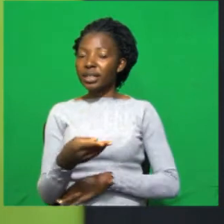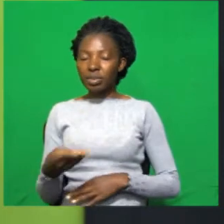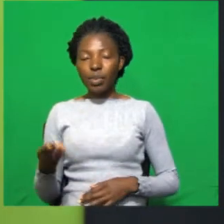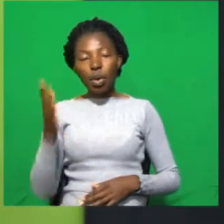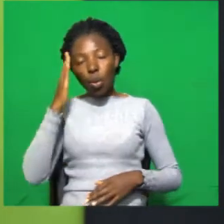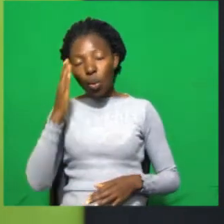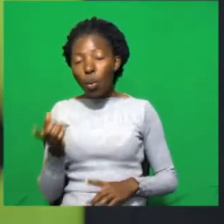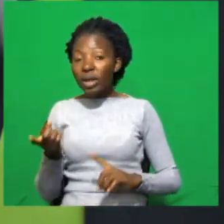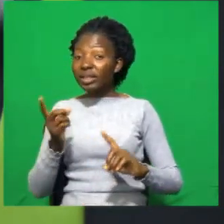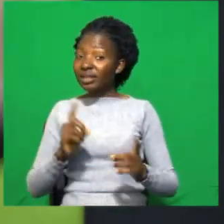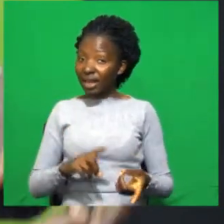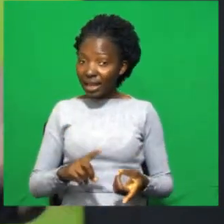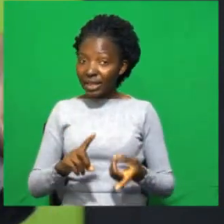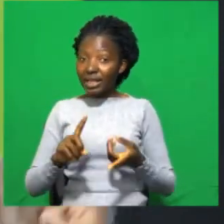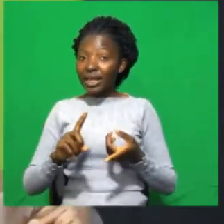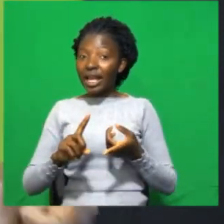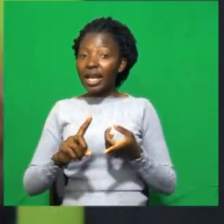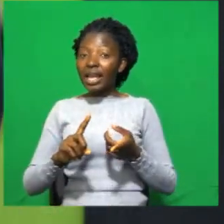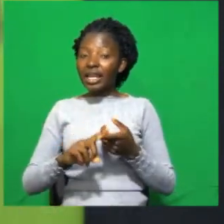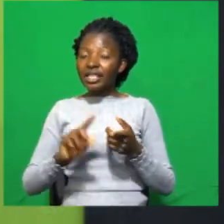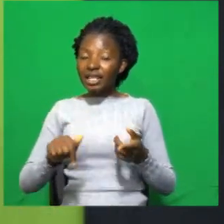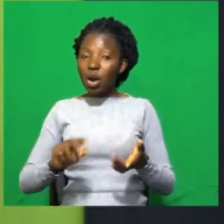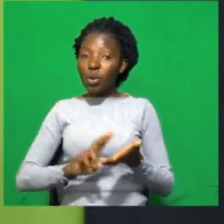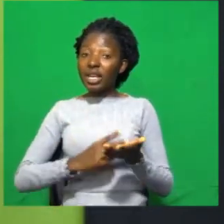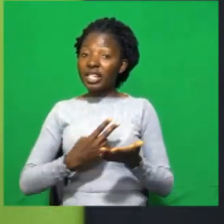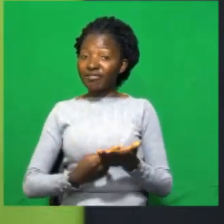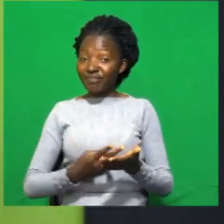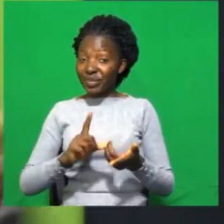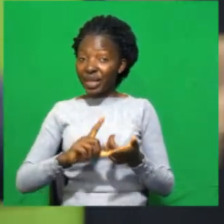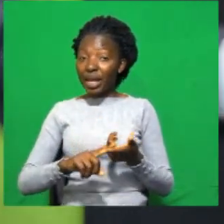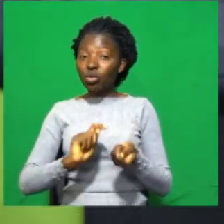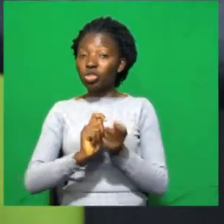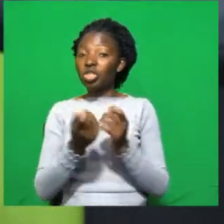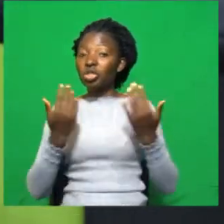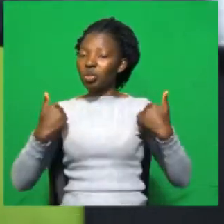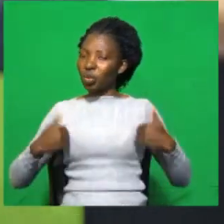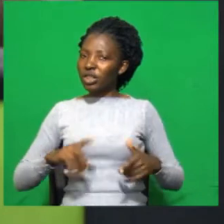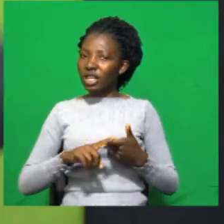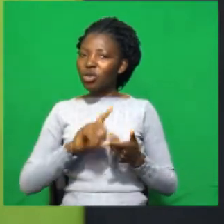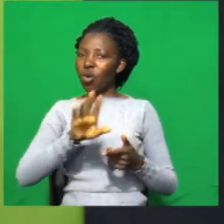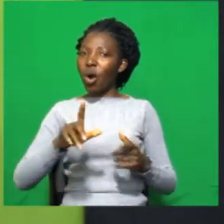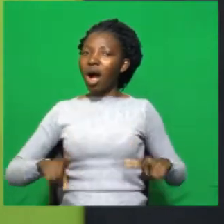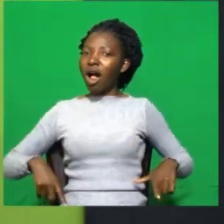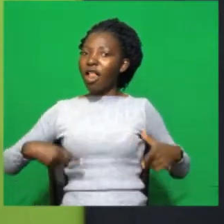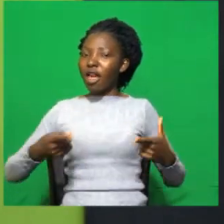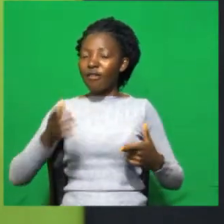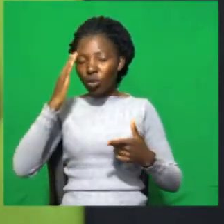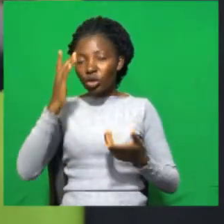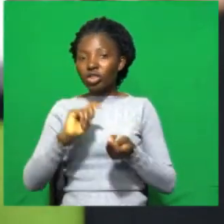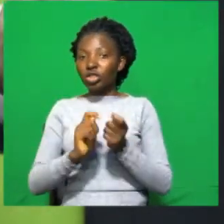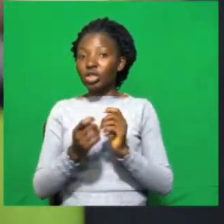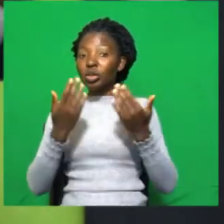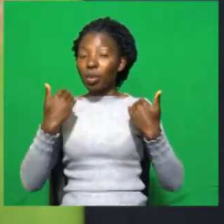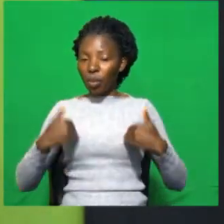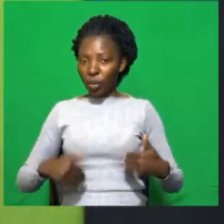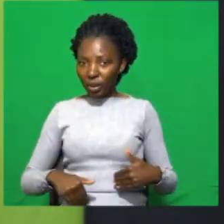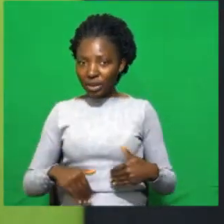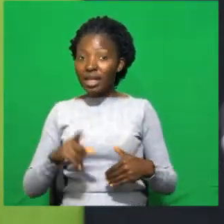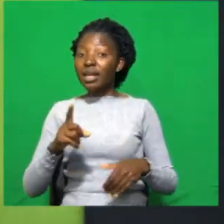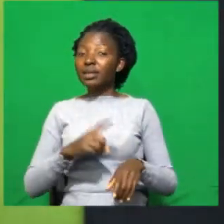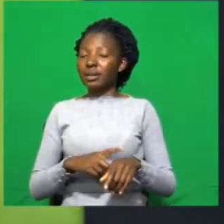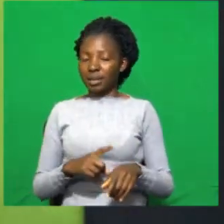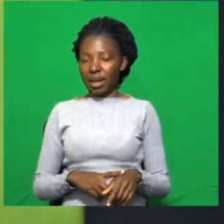vachinjwa miri, nevenga vari vapenyu vatsvene vachinjwa miri. Ngirozi dzobva dzakokorodza vese. Pakadaro inzwai